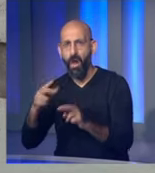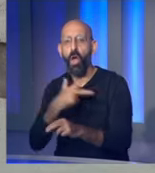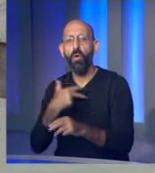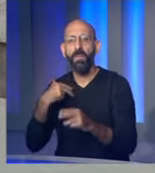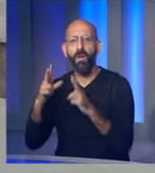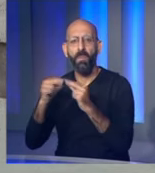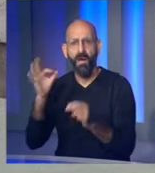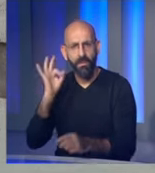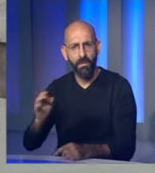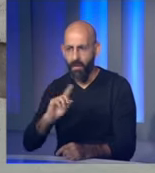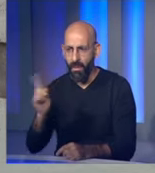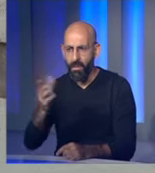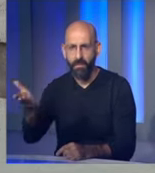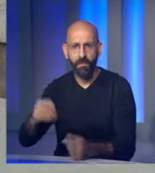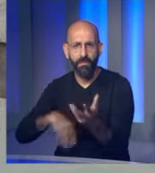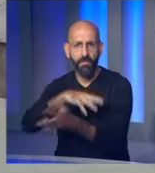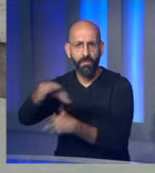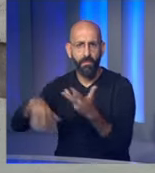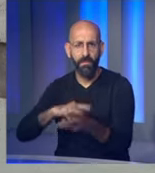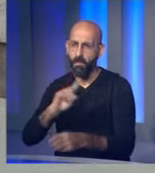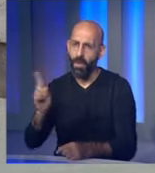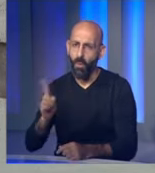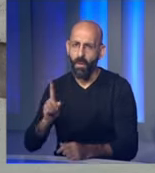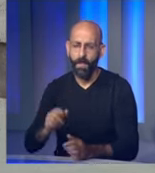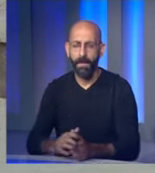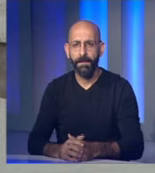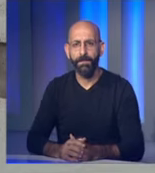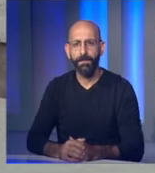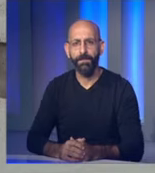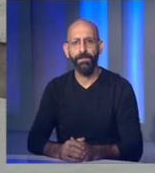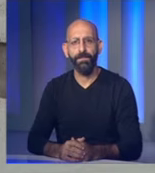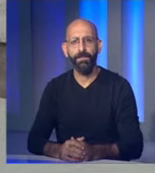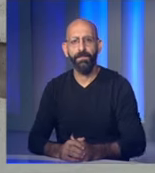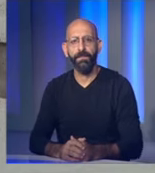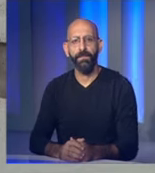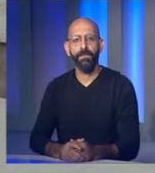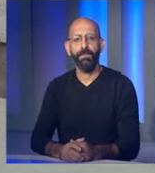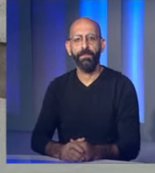وهي تعالج من قبل طرف سياسي بلبنان لا يمثل الدوله